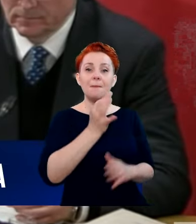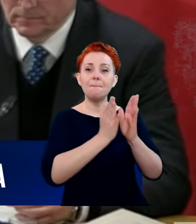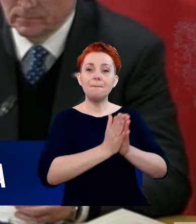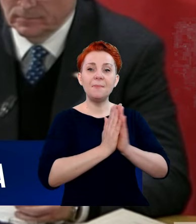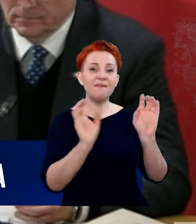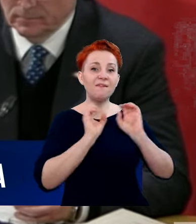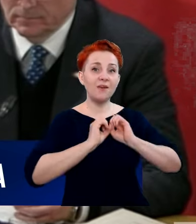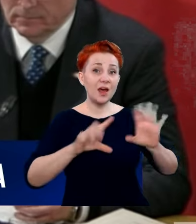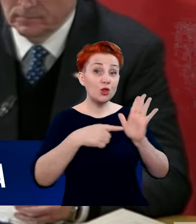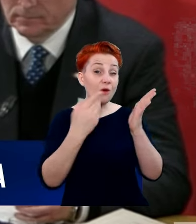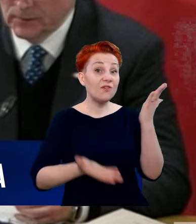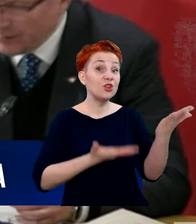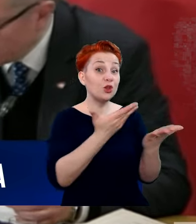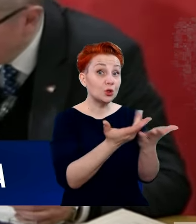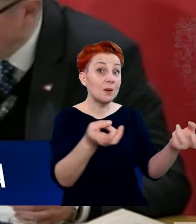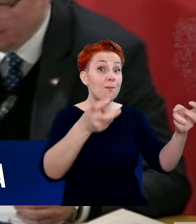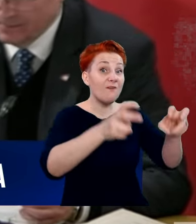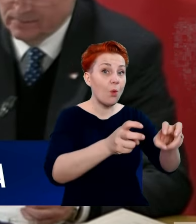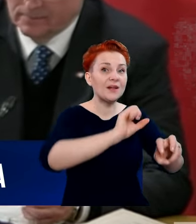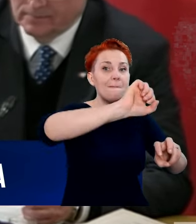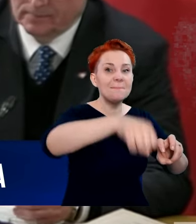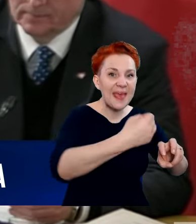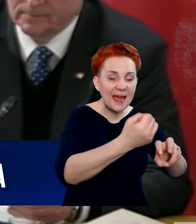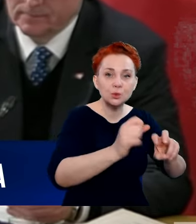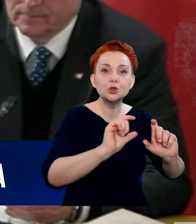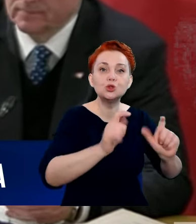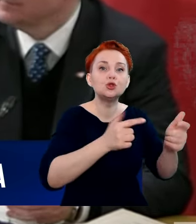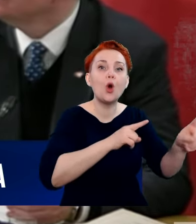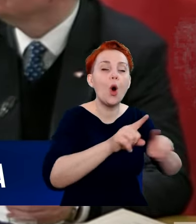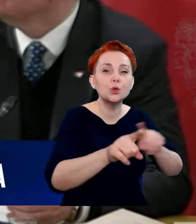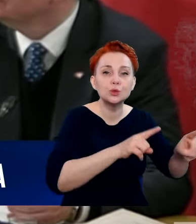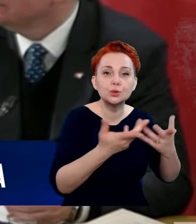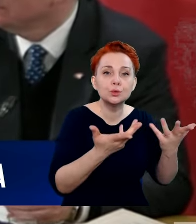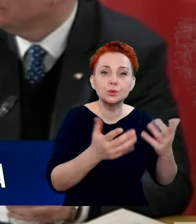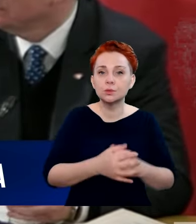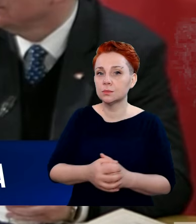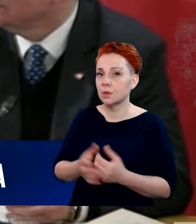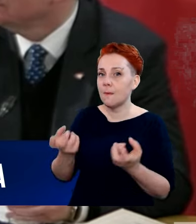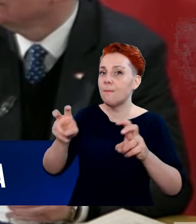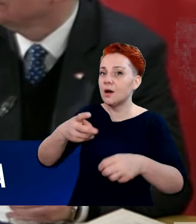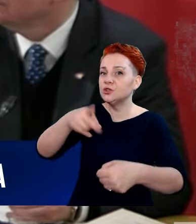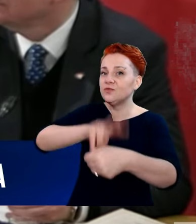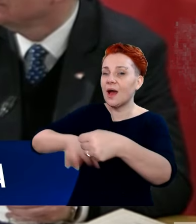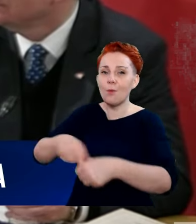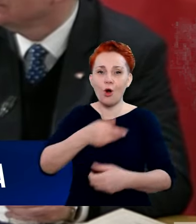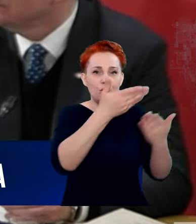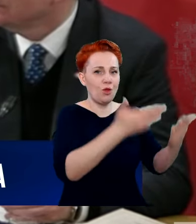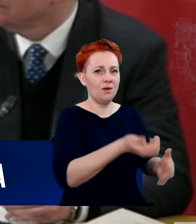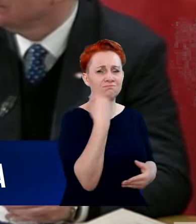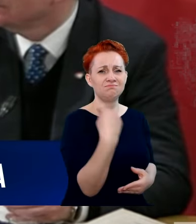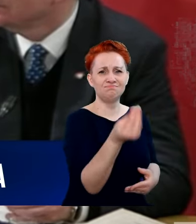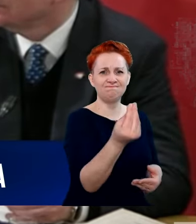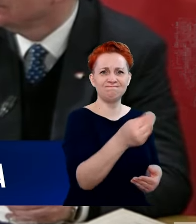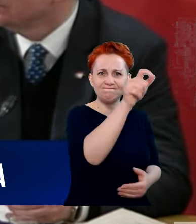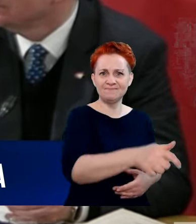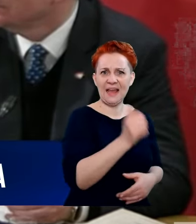Czy to są wnioski o powołanie biegłych, czy to są wnioski nie, to są o przesłuchanie? To są o powołanie ponieważ świadków. To są wybitni eksperci, osoby, które na